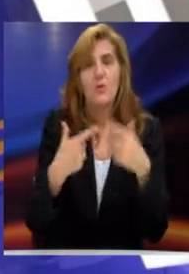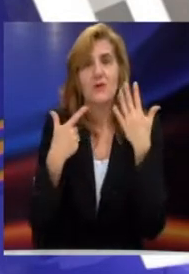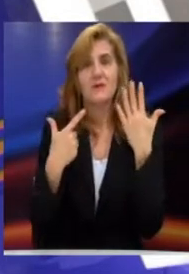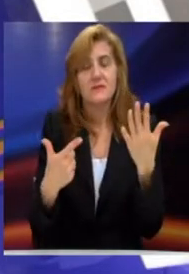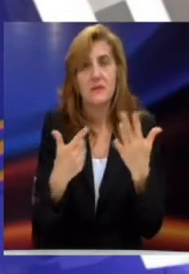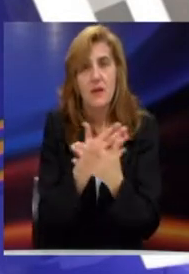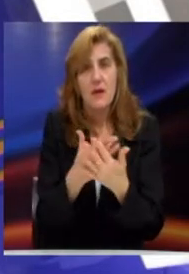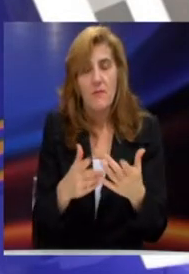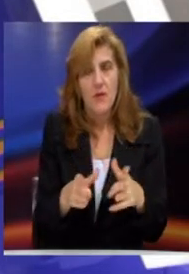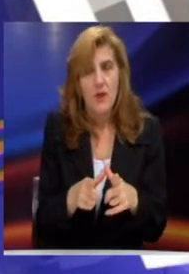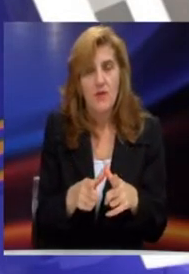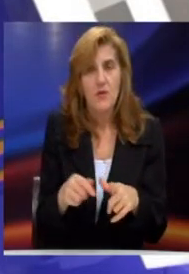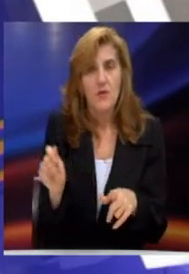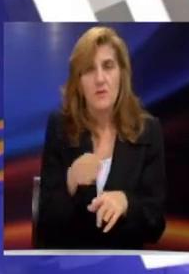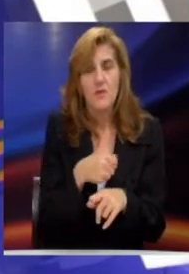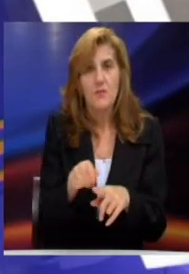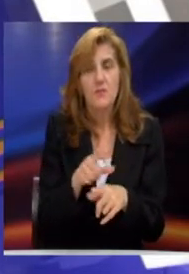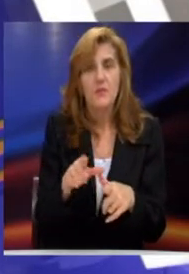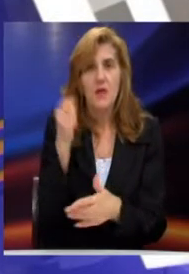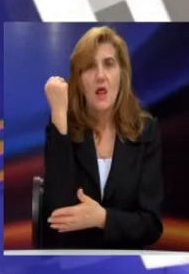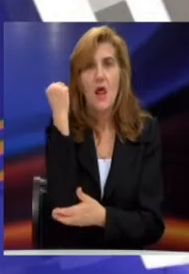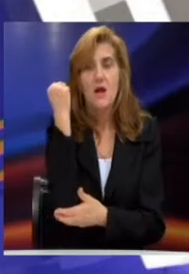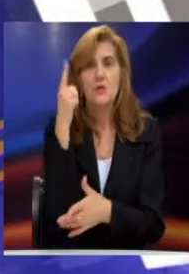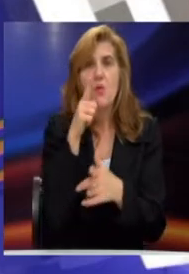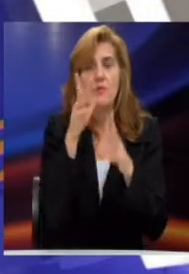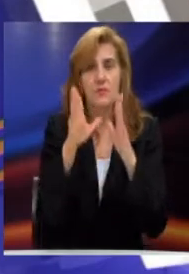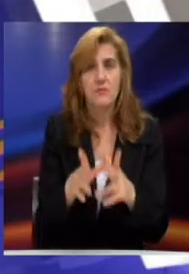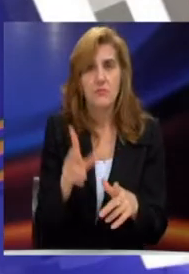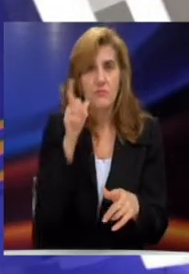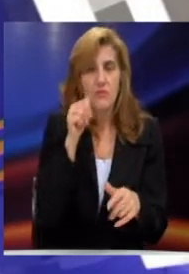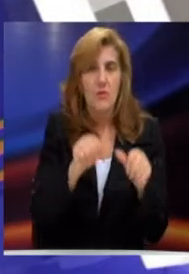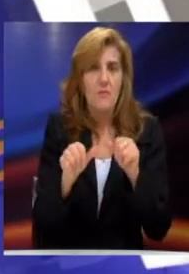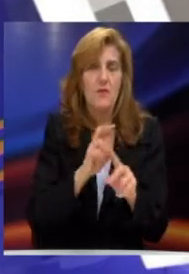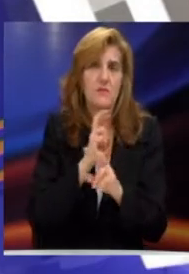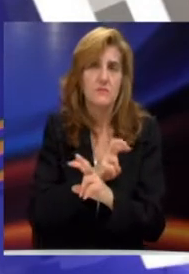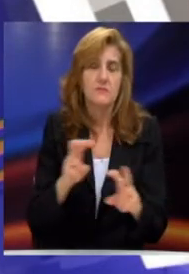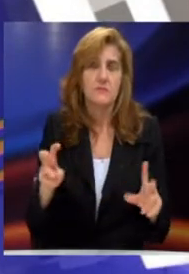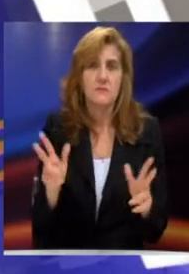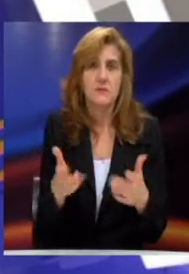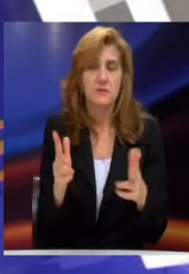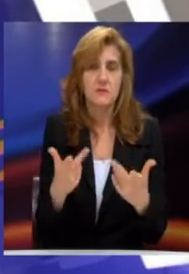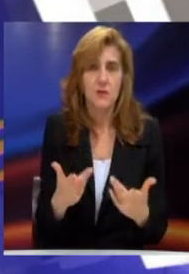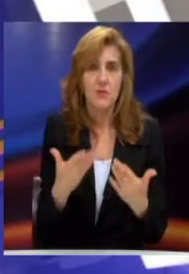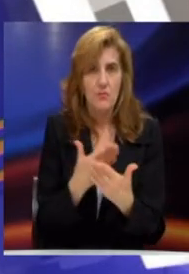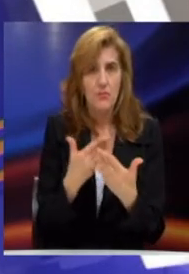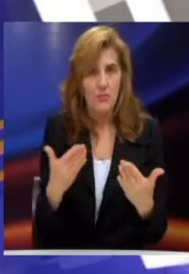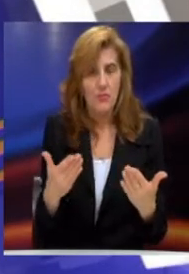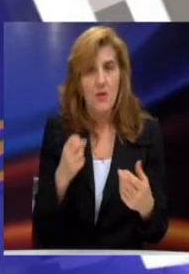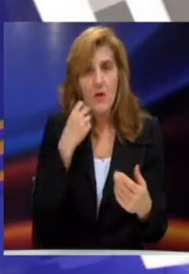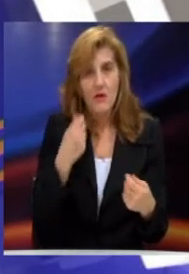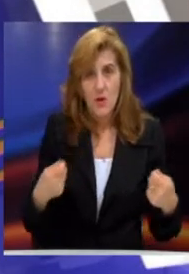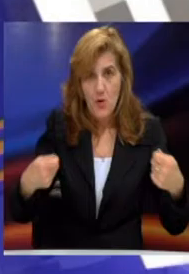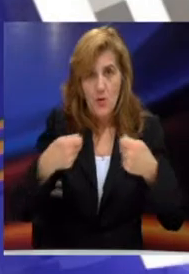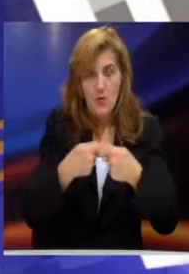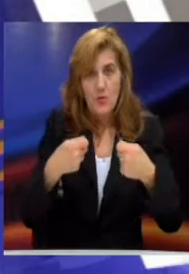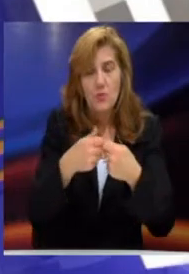za laparoskopski stup, odnosno za aparat za laparoskopski stup koji će omogućiti mnogo bezbolnije, mnogo efikasnije lečenje. U svakom slučaju, kad